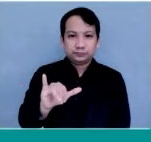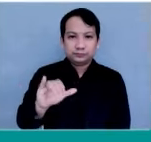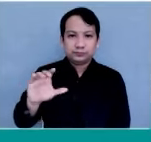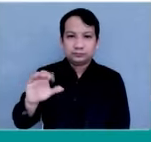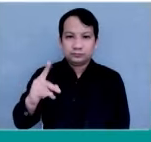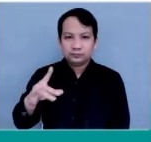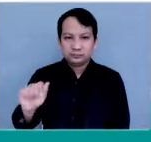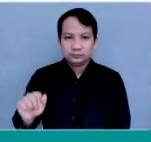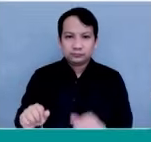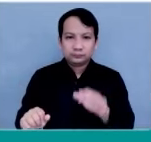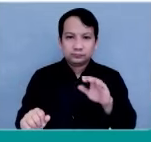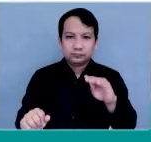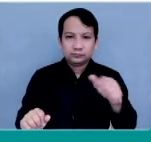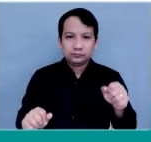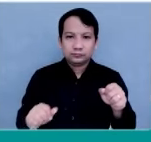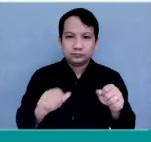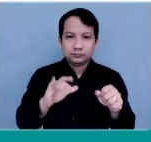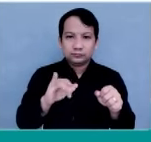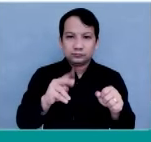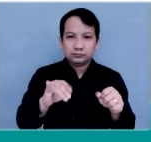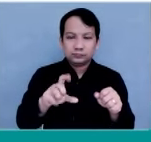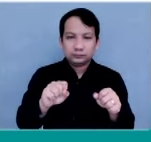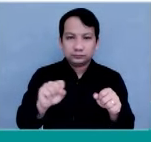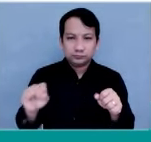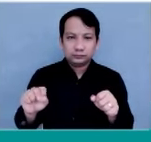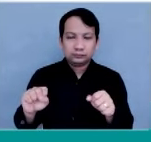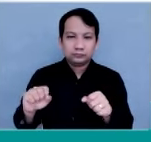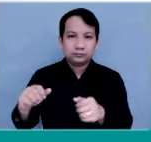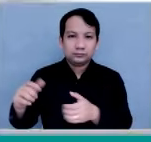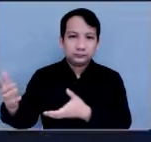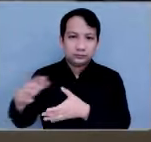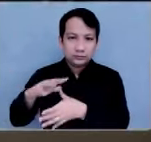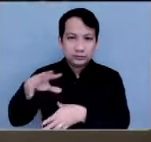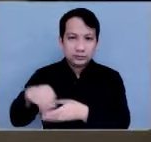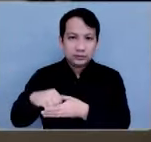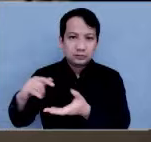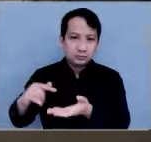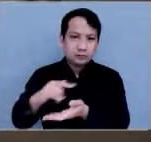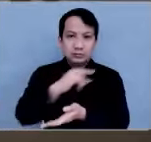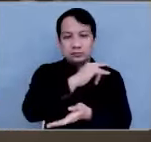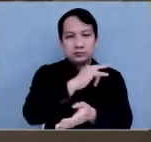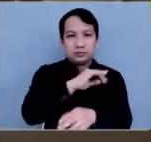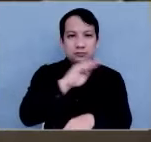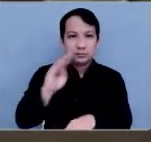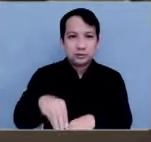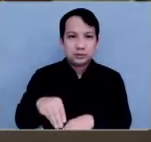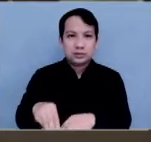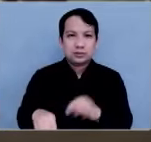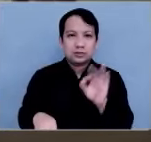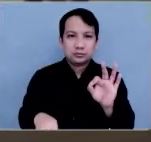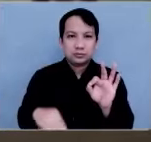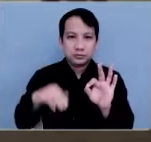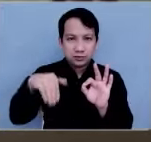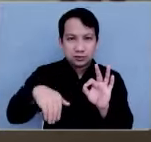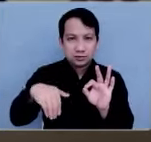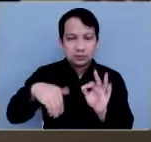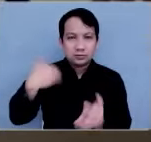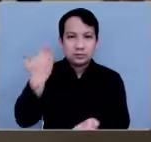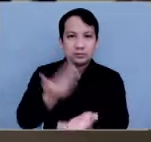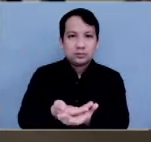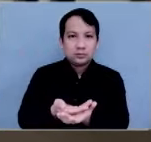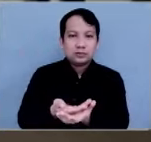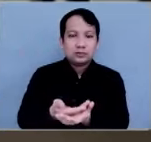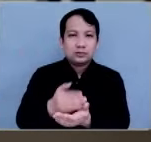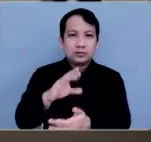Canada at Silvia sanez agad silang inilipad papuntang Maynila Pasado 9 kabi dumating sina Kiboy sa camp